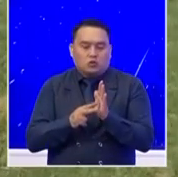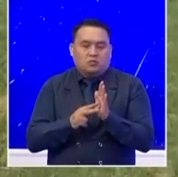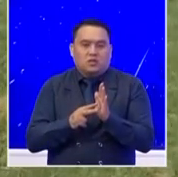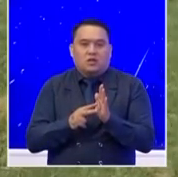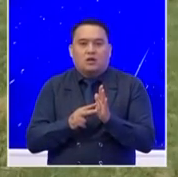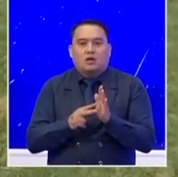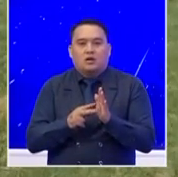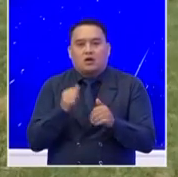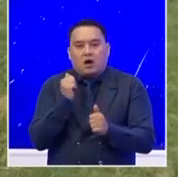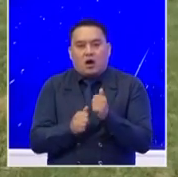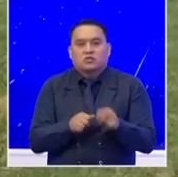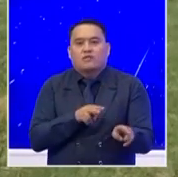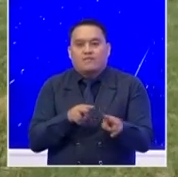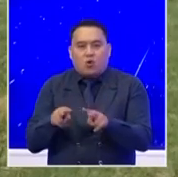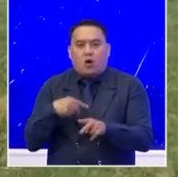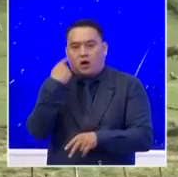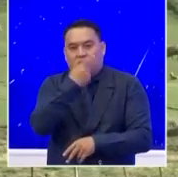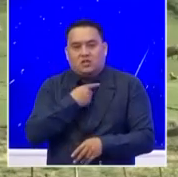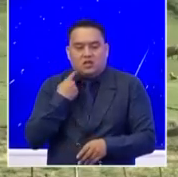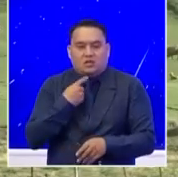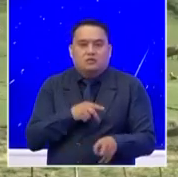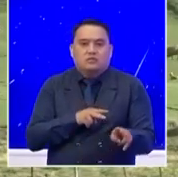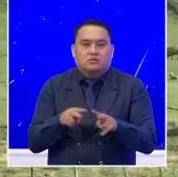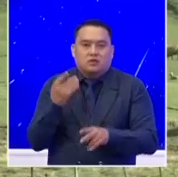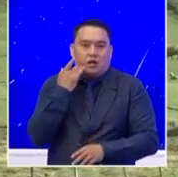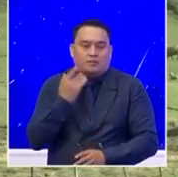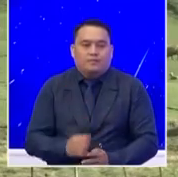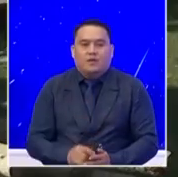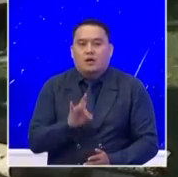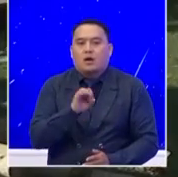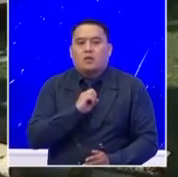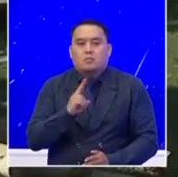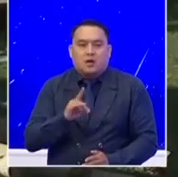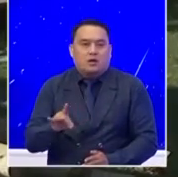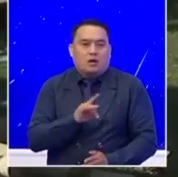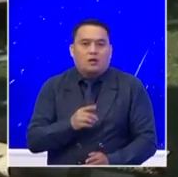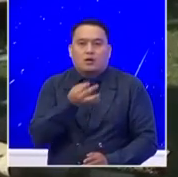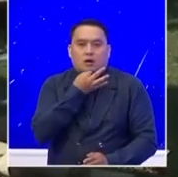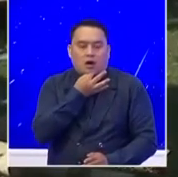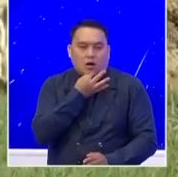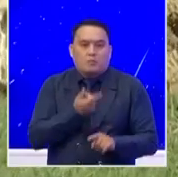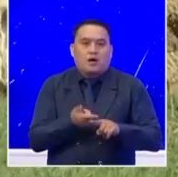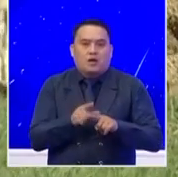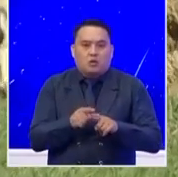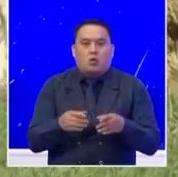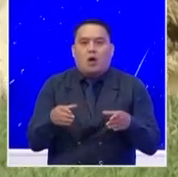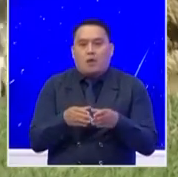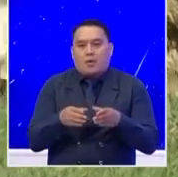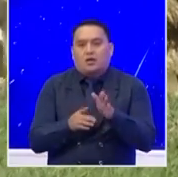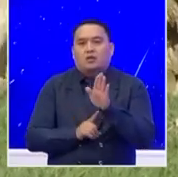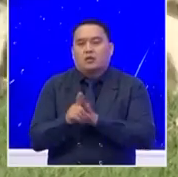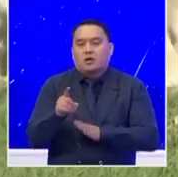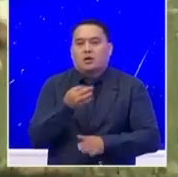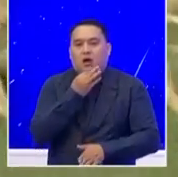Сейчас наблюдаем за каждым ягненком отдельно. Весна в живописном Райымбекском районе наступила ранее. Поэтому посевная кампания стартовала